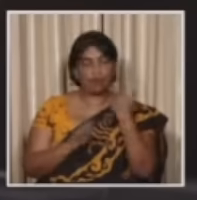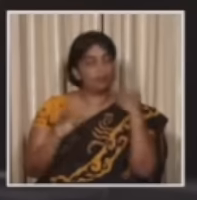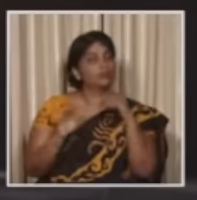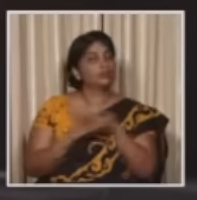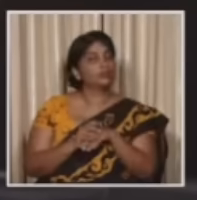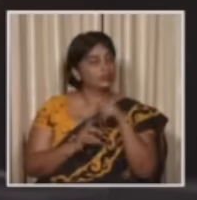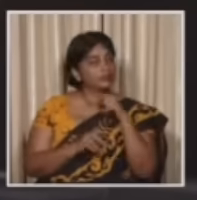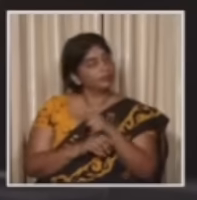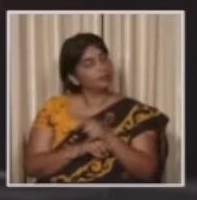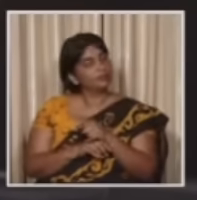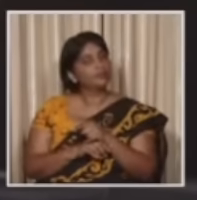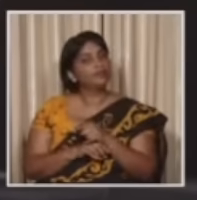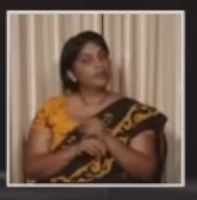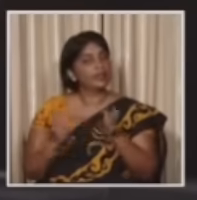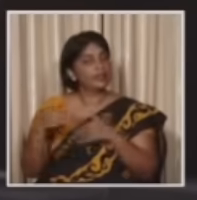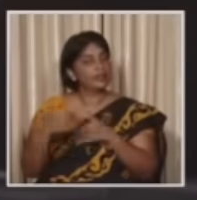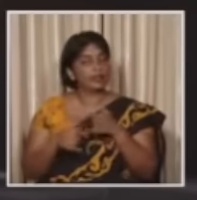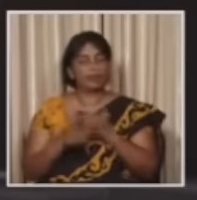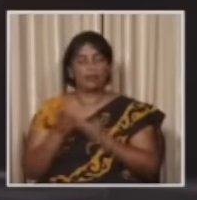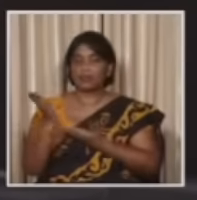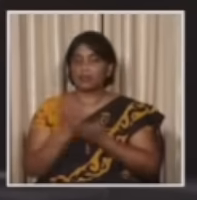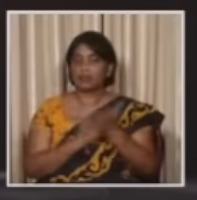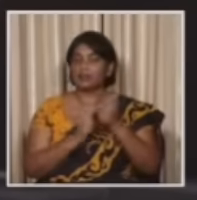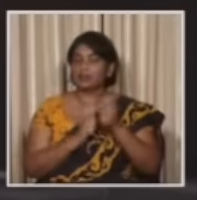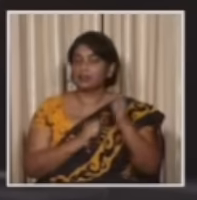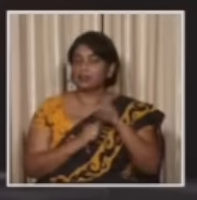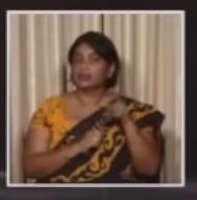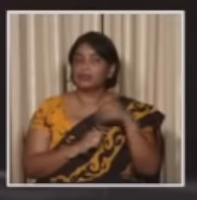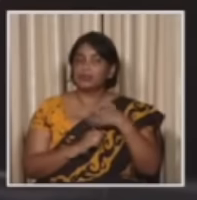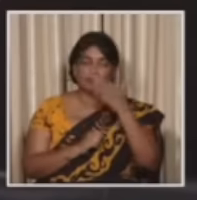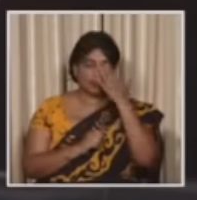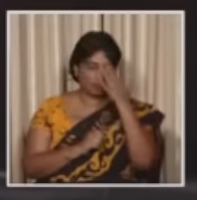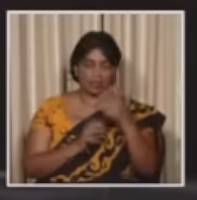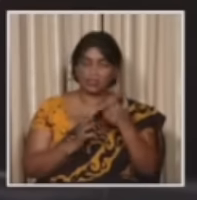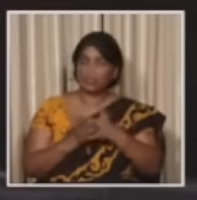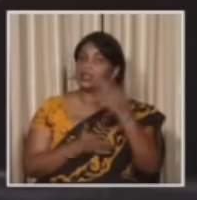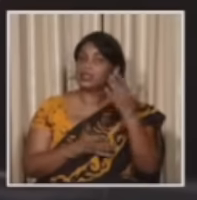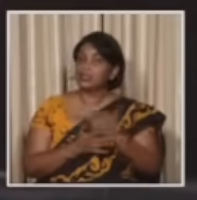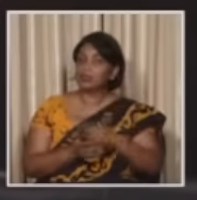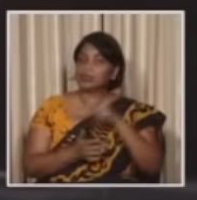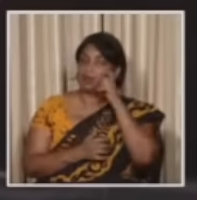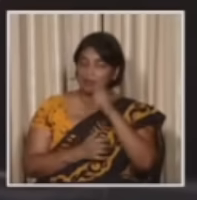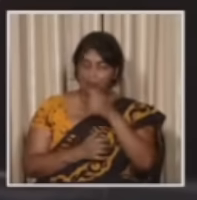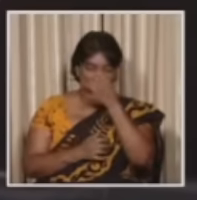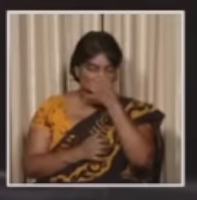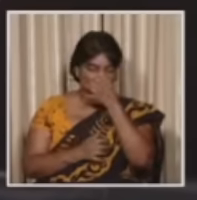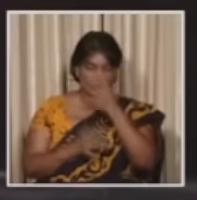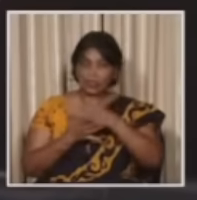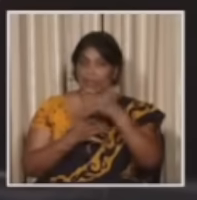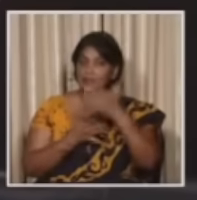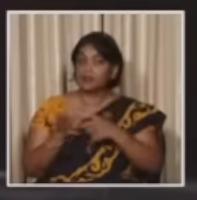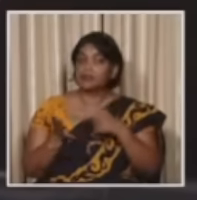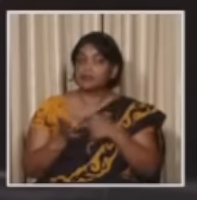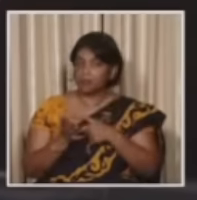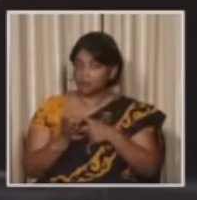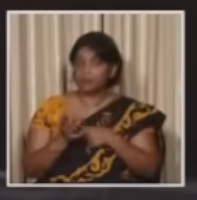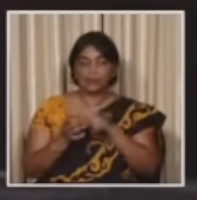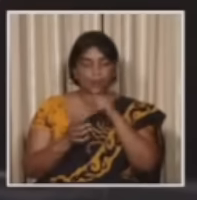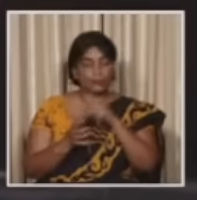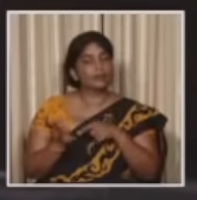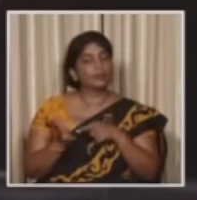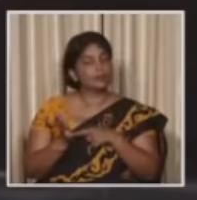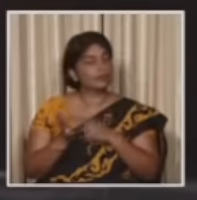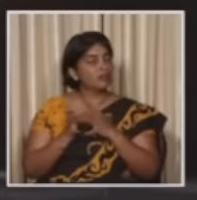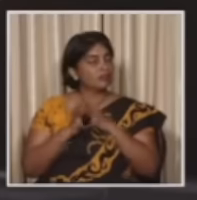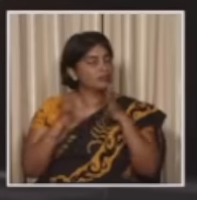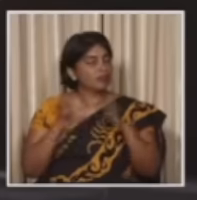ඒක තමයි කැබිනට්ුවට ගිහිල්ලා ගෙන. ඉතින් කරුණා කරලා හැන්සඩ් එක බලන්න. හැන්සඩ් එකේ තියෙනවා